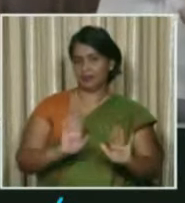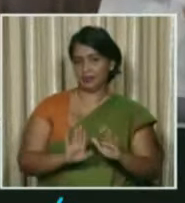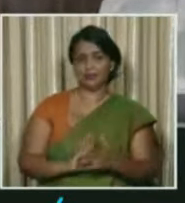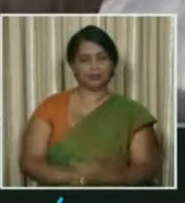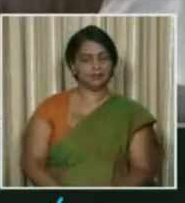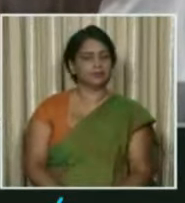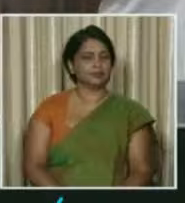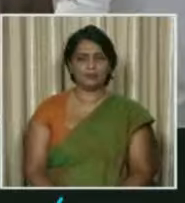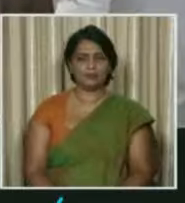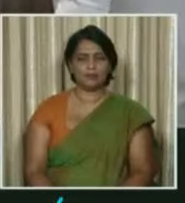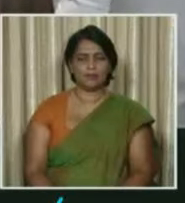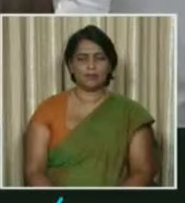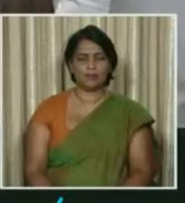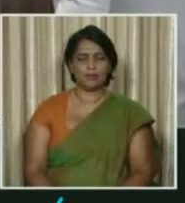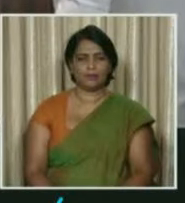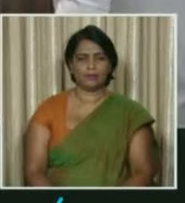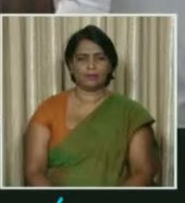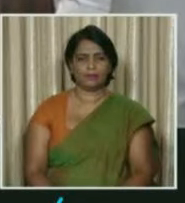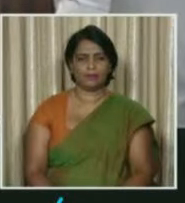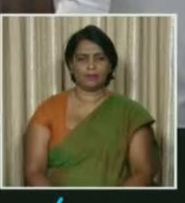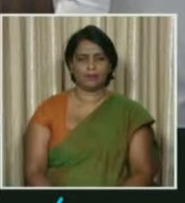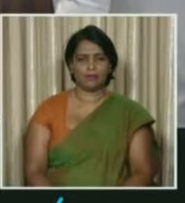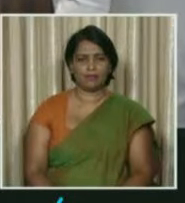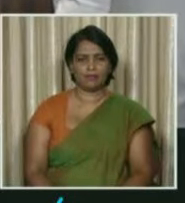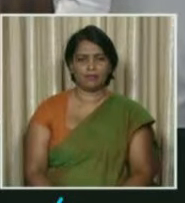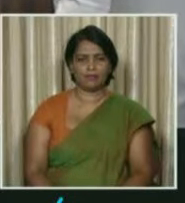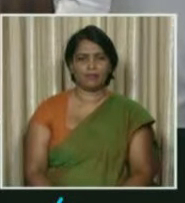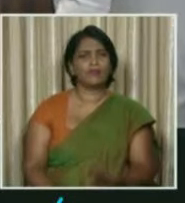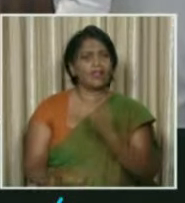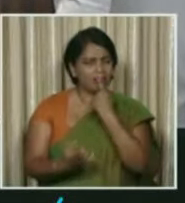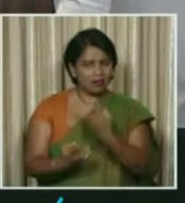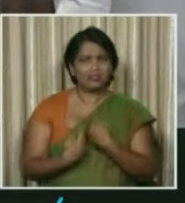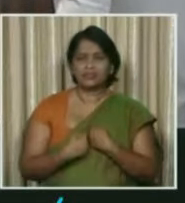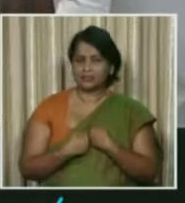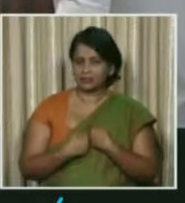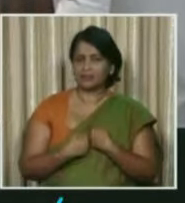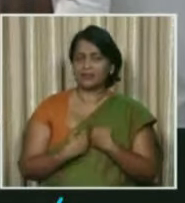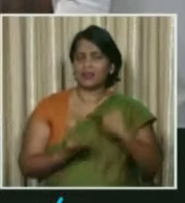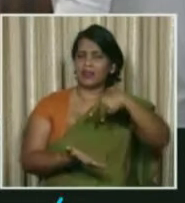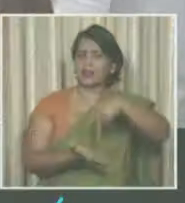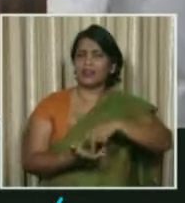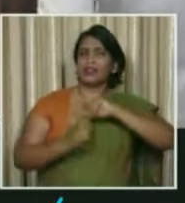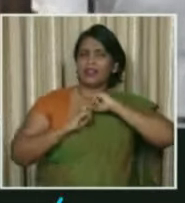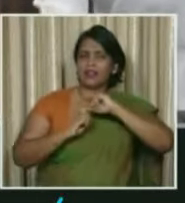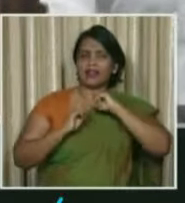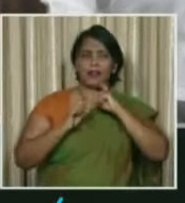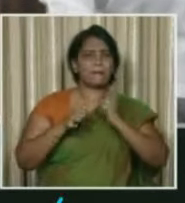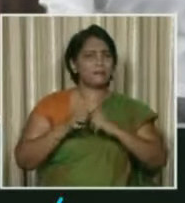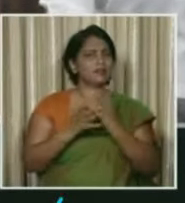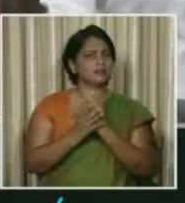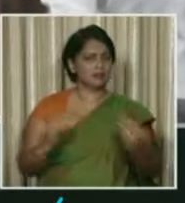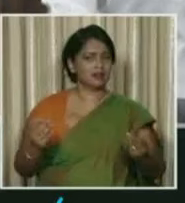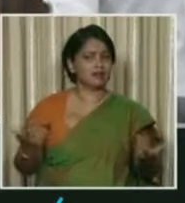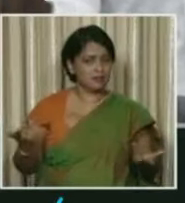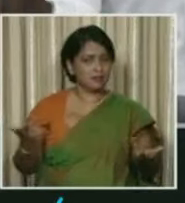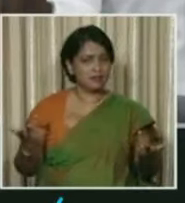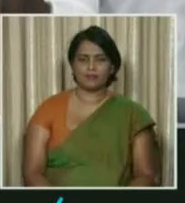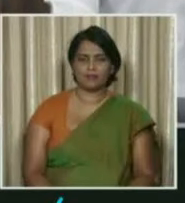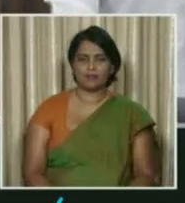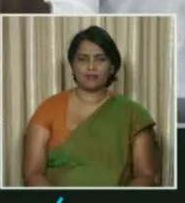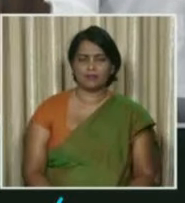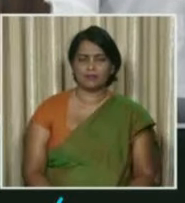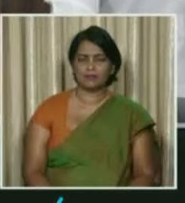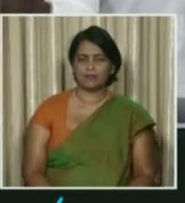වෙන්න නැත්තම් මොනව කරන්නද ඔබතුමාලගේ ඉල්ලීම කියන්න දැන් ඔතන හිටගෙන කෑ ගැහුවයි කියලා බස්ස මිසෙන් දෙන්නේ නැහනේ කරුස විපක්ෂ